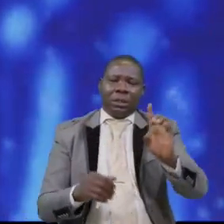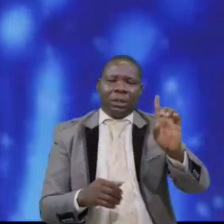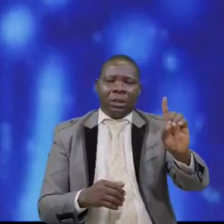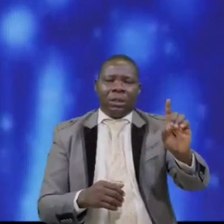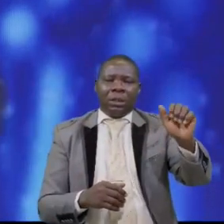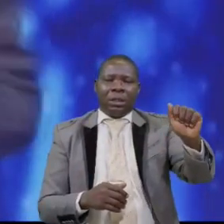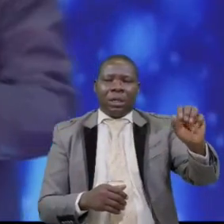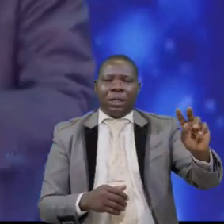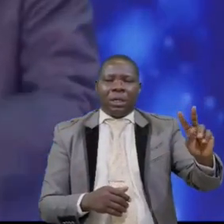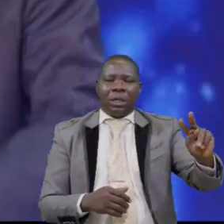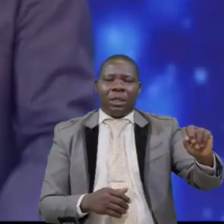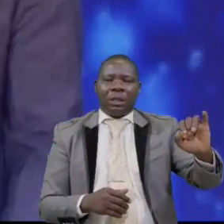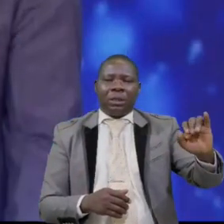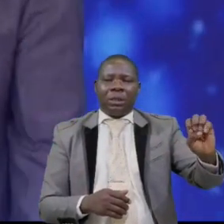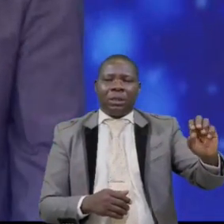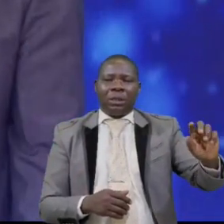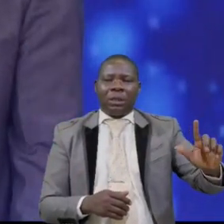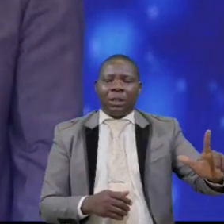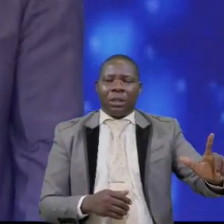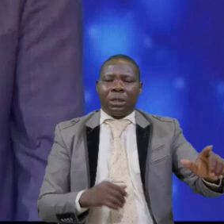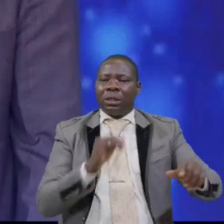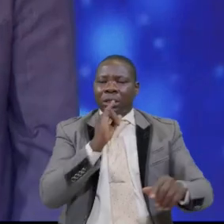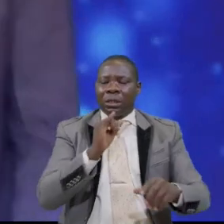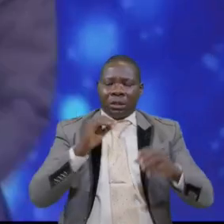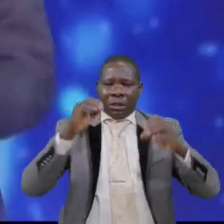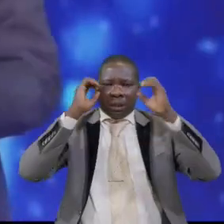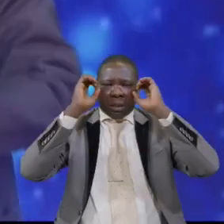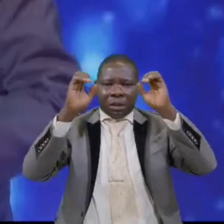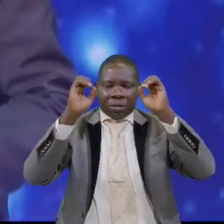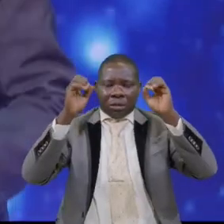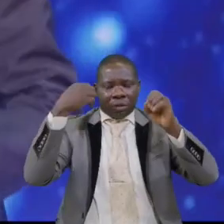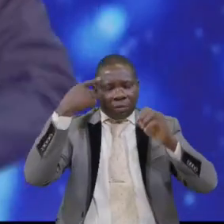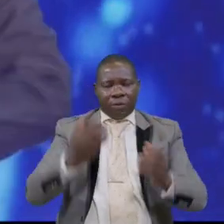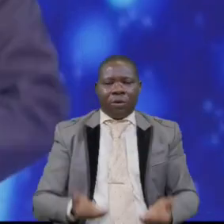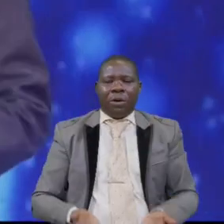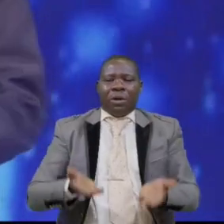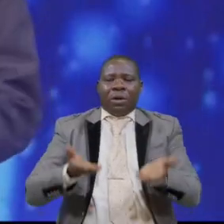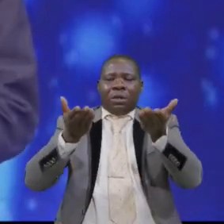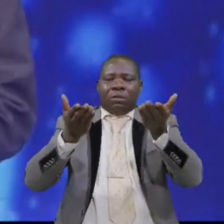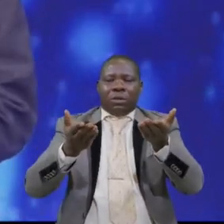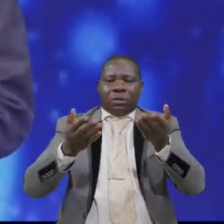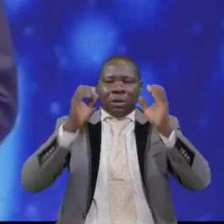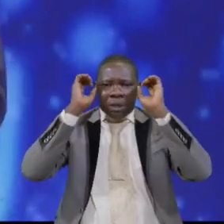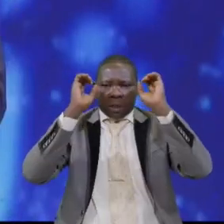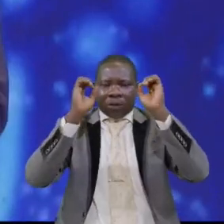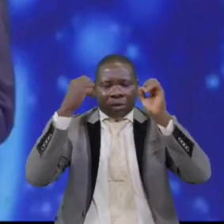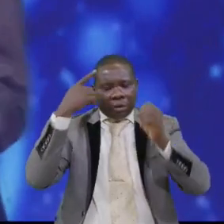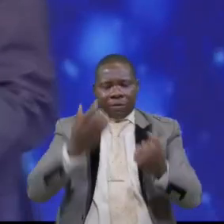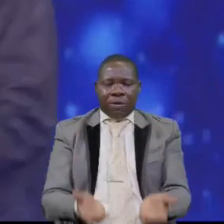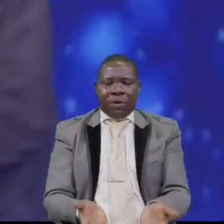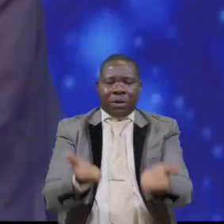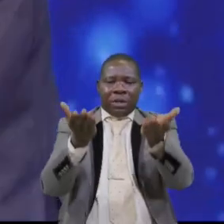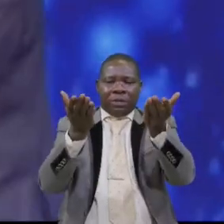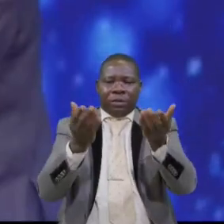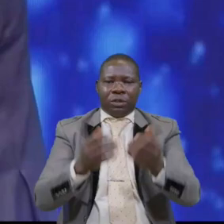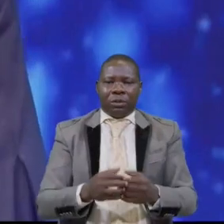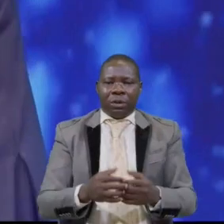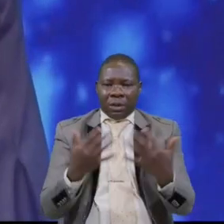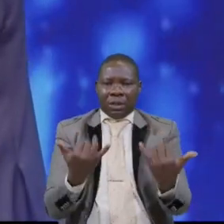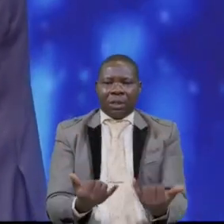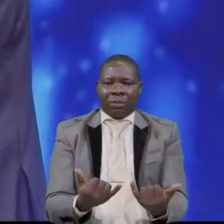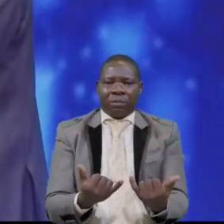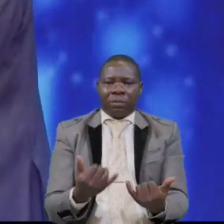c'est l'éducation pour l'élévation. L'éducation pour l'élévation. Maintenant,